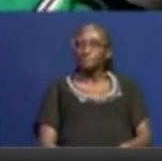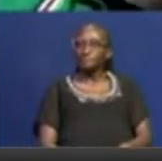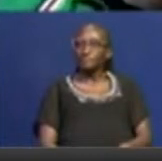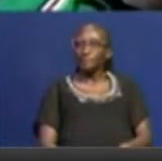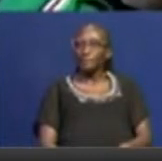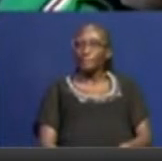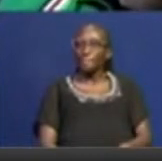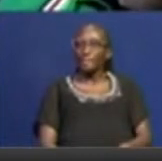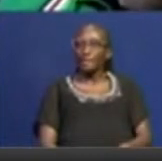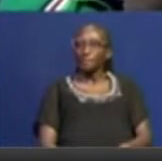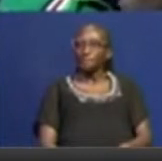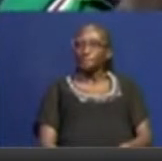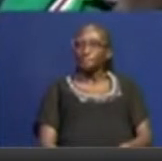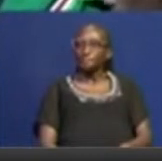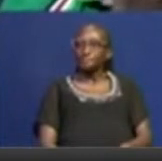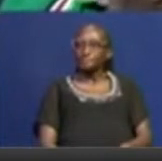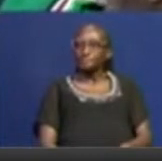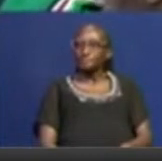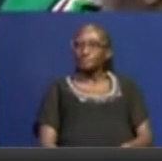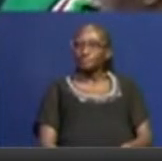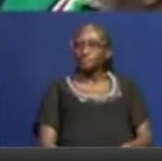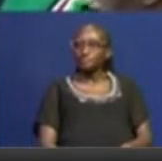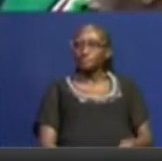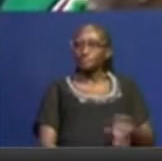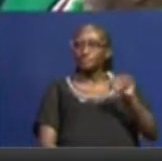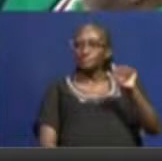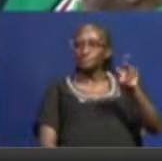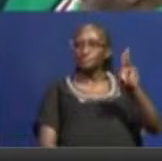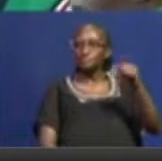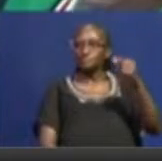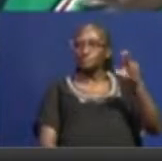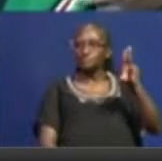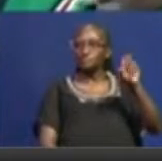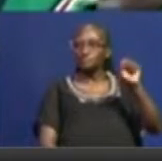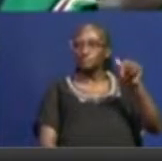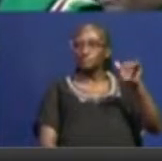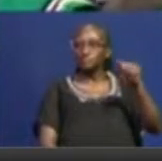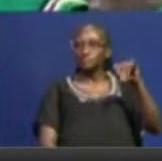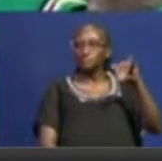Okay. Roy Sambu, Augustine Kamande Mwafrika.